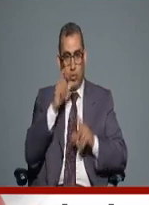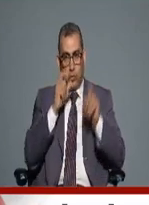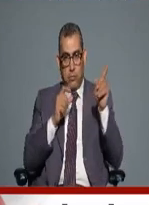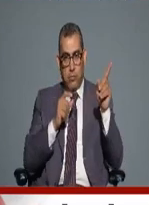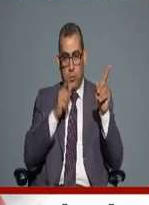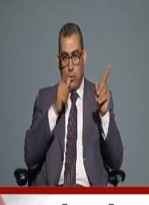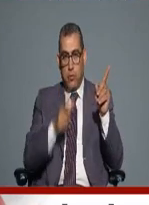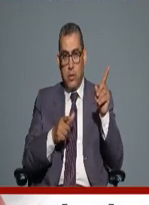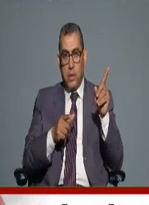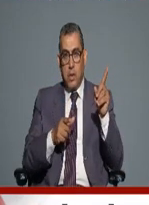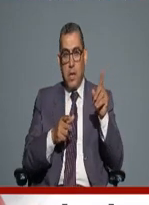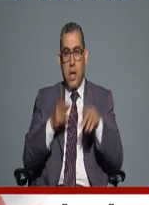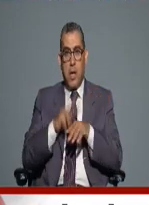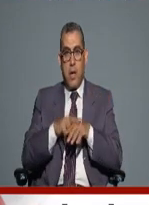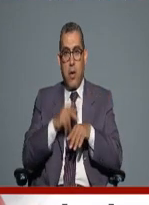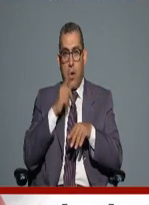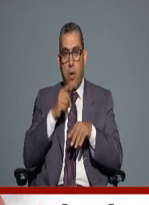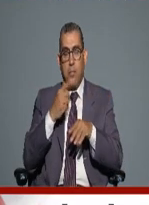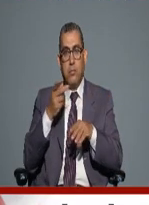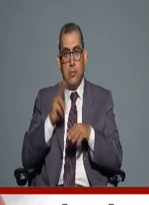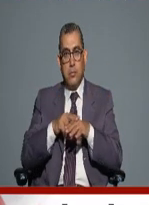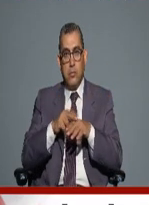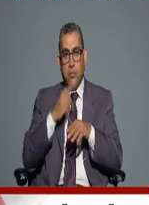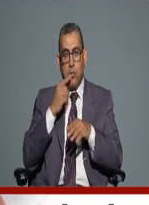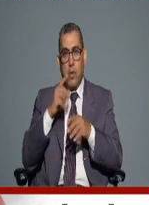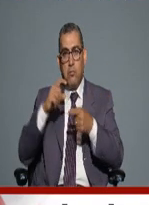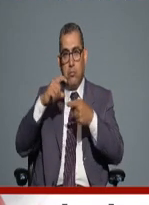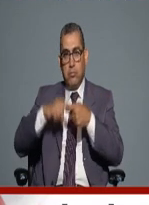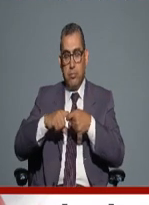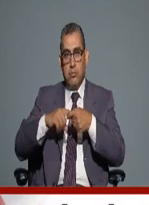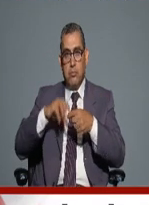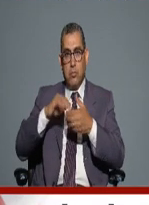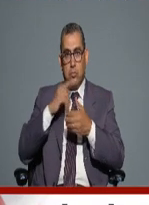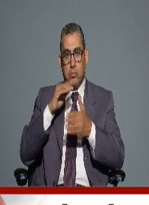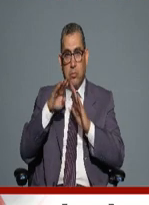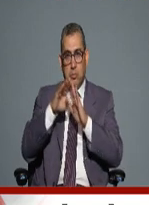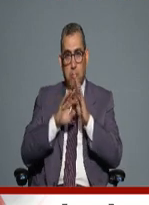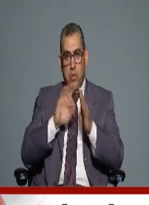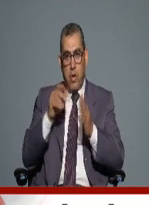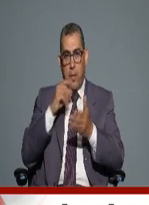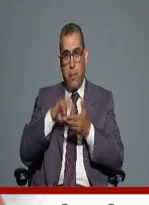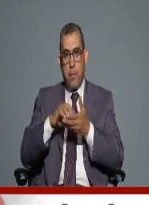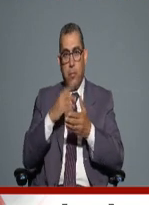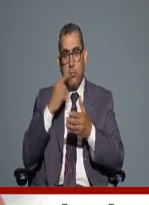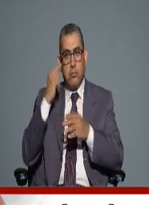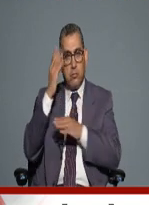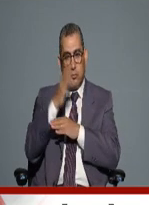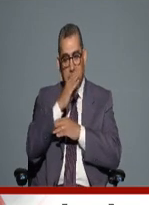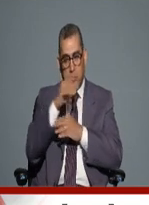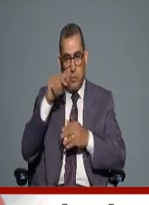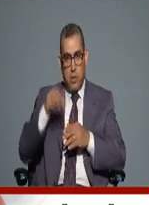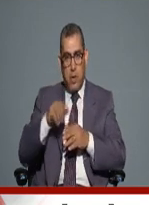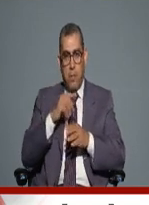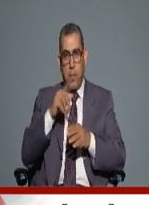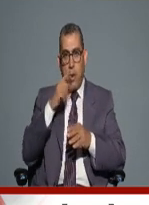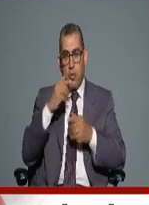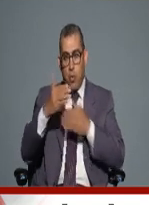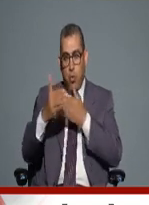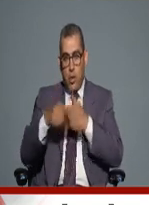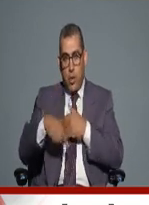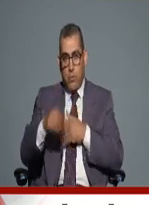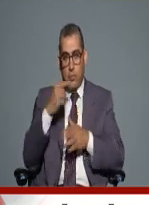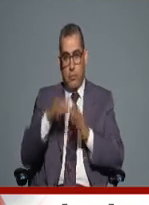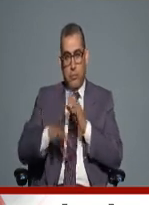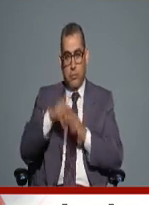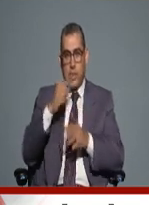الشاشة. وكمان هل خلصنا؟ الحقيقة لا، عندنا خطة على المدى القصير في البضع